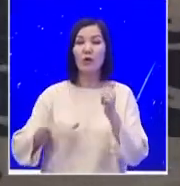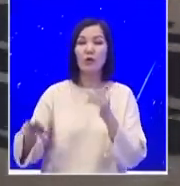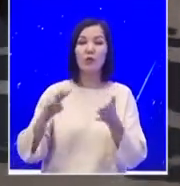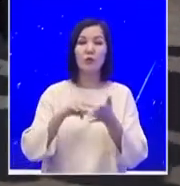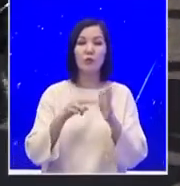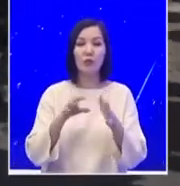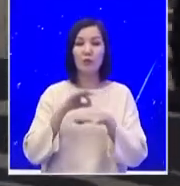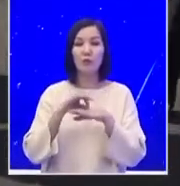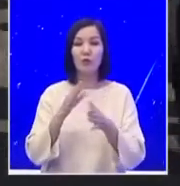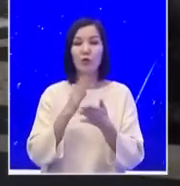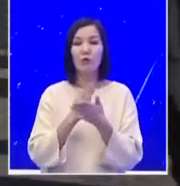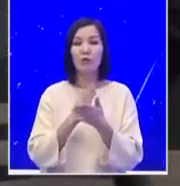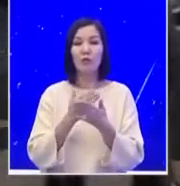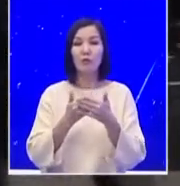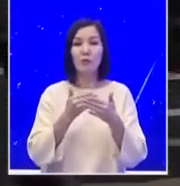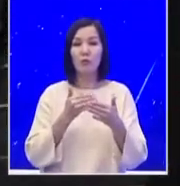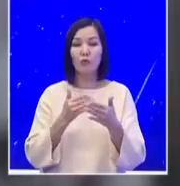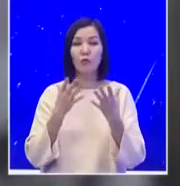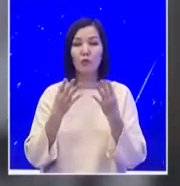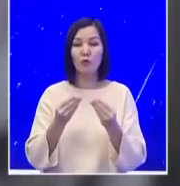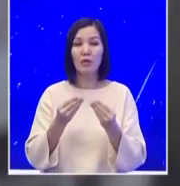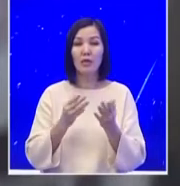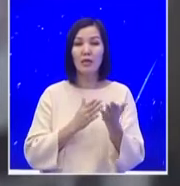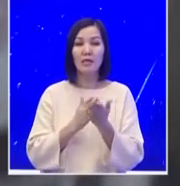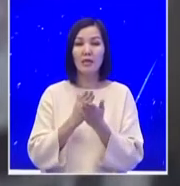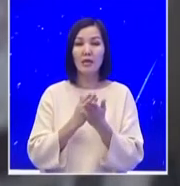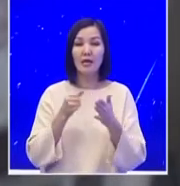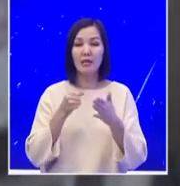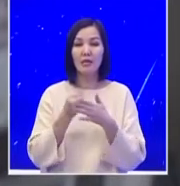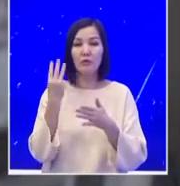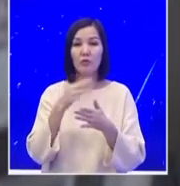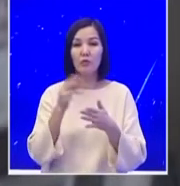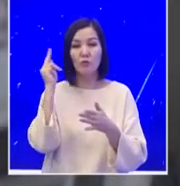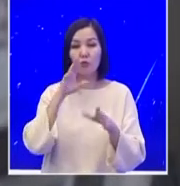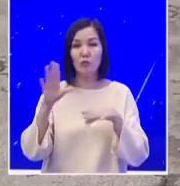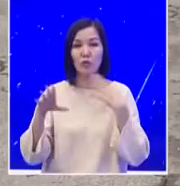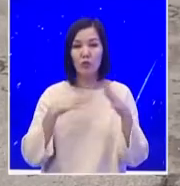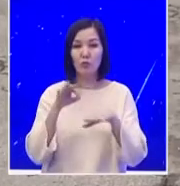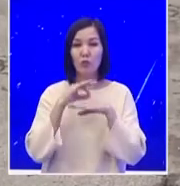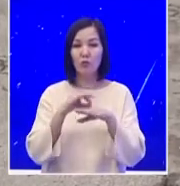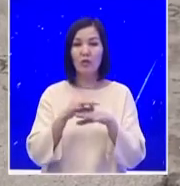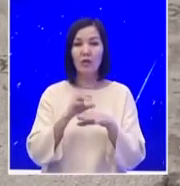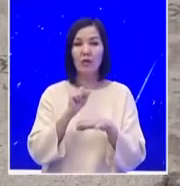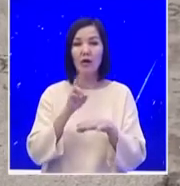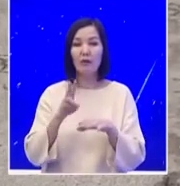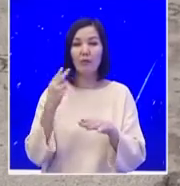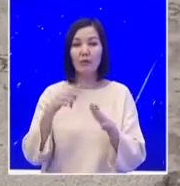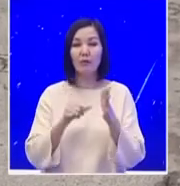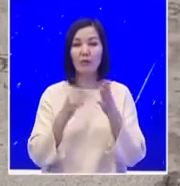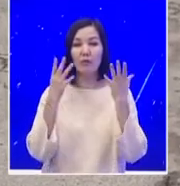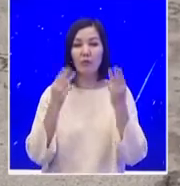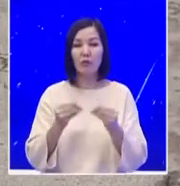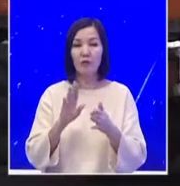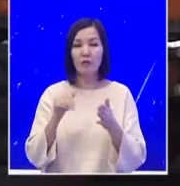жоспарлы түрде өтіп жатыр. Осы уақытқа дейін саладағылармен 30-дан аса жаттығу өткен. Ал ақпанның 26-сы күні